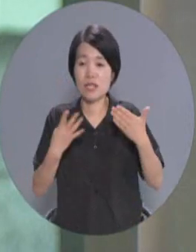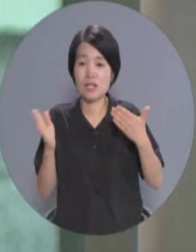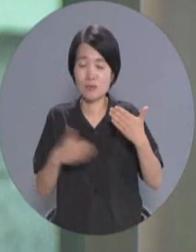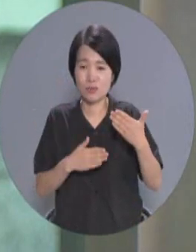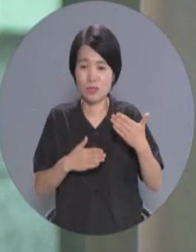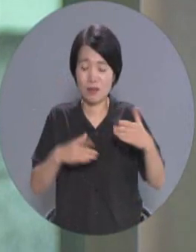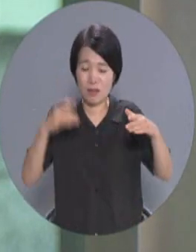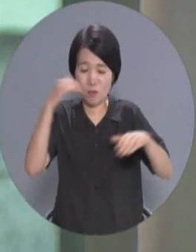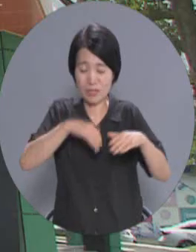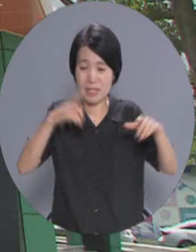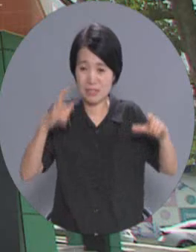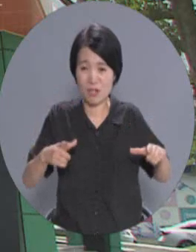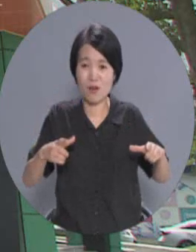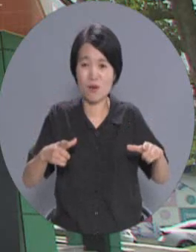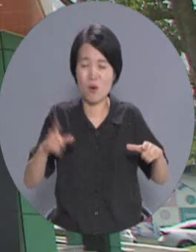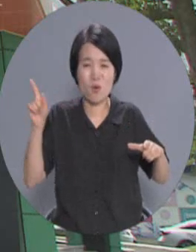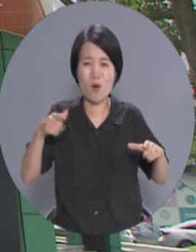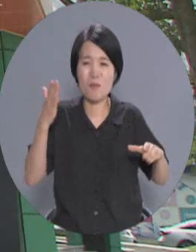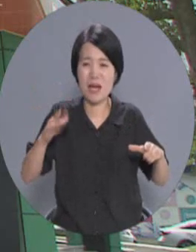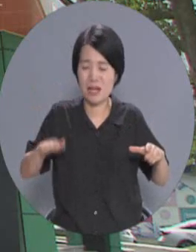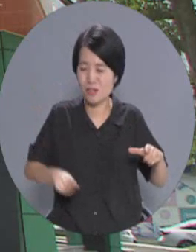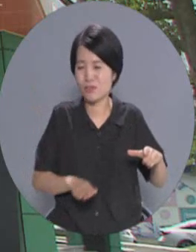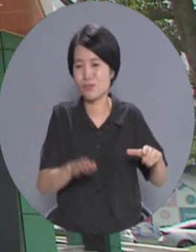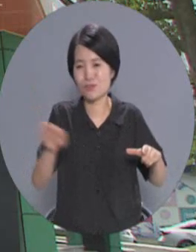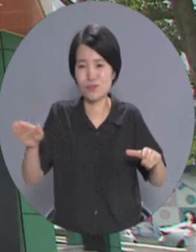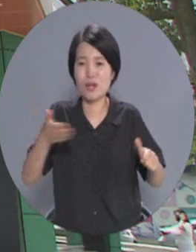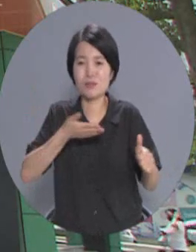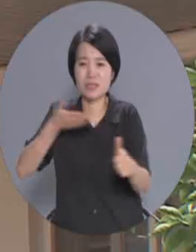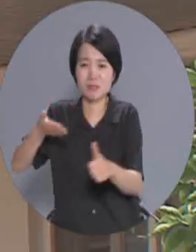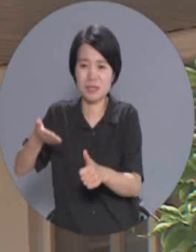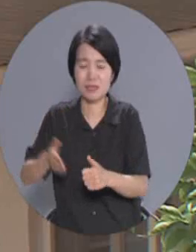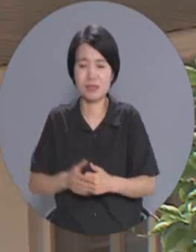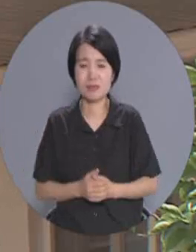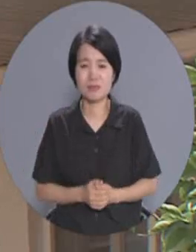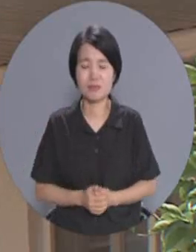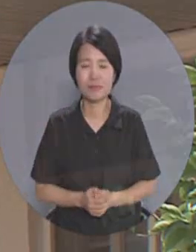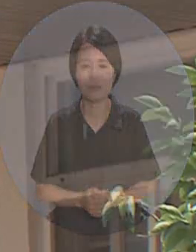4일부터 착공 구간을 중심으로 시민들에게 우회 운행을 당부했습니다.